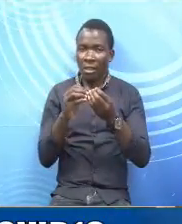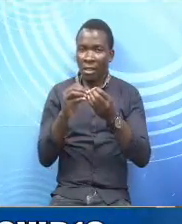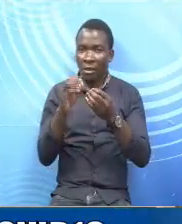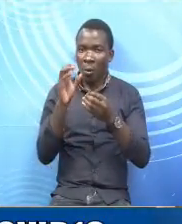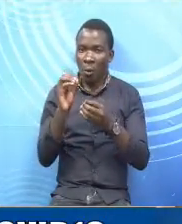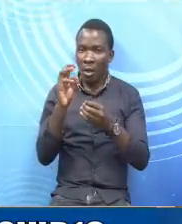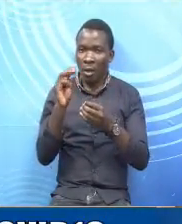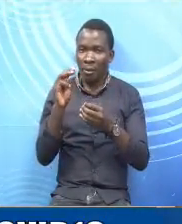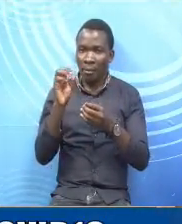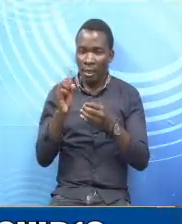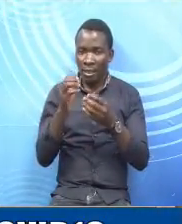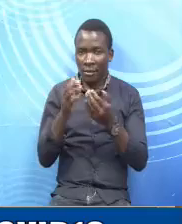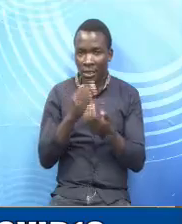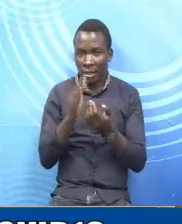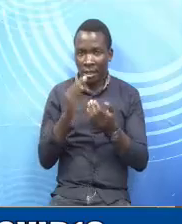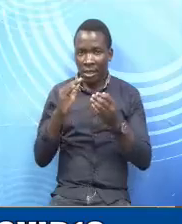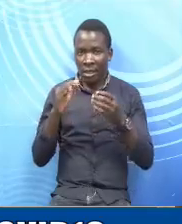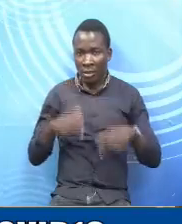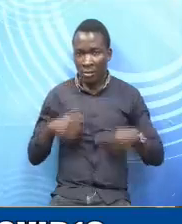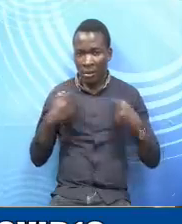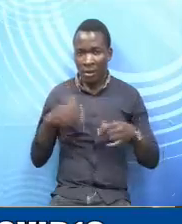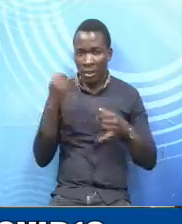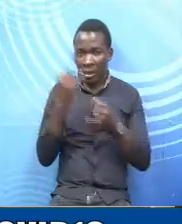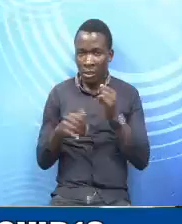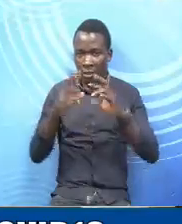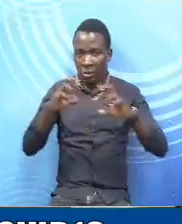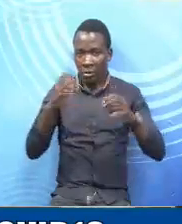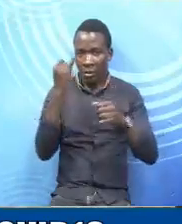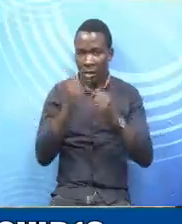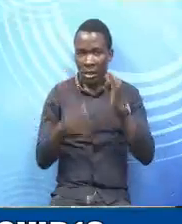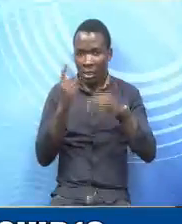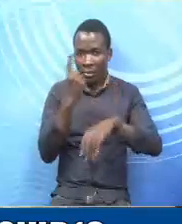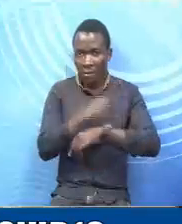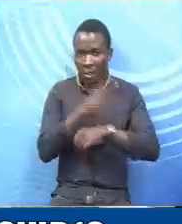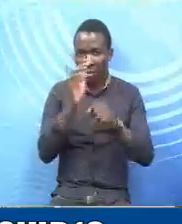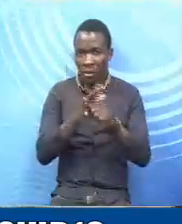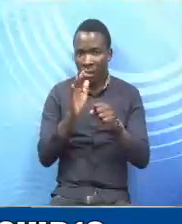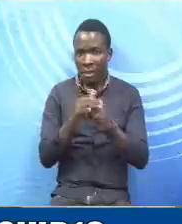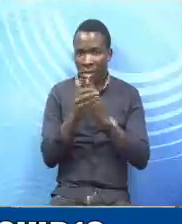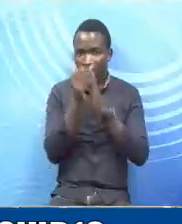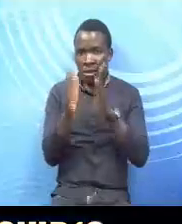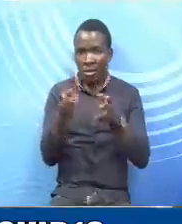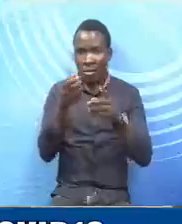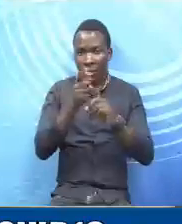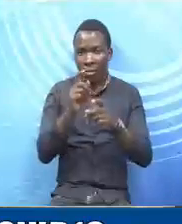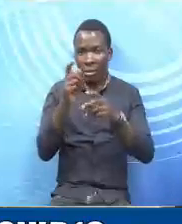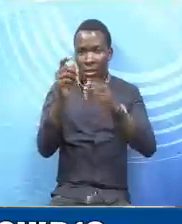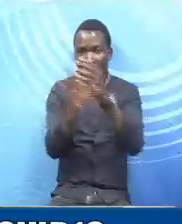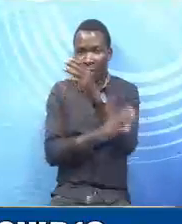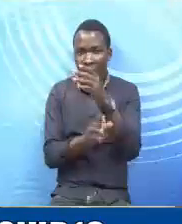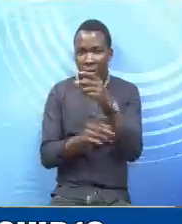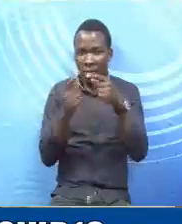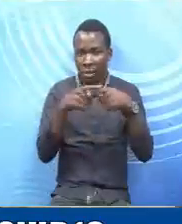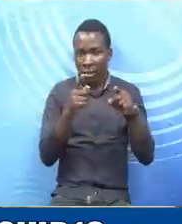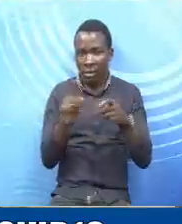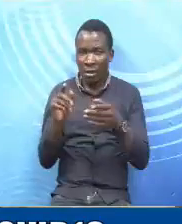OMS ryasoje ubushakashatsi rimazemo iminsi. Abahanga bari baturutse mu bihugu bitandukanye boherejwe gukora iperereza ku